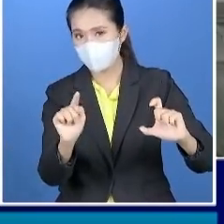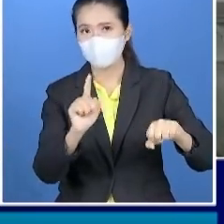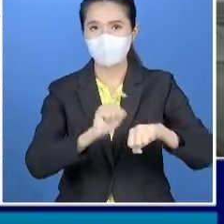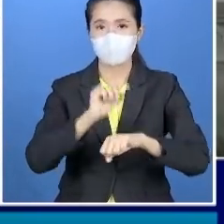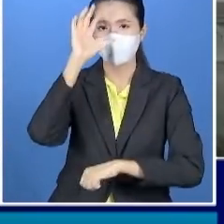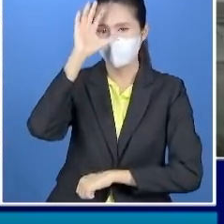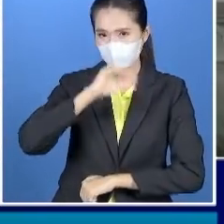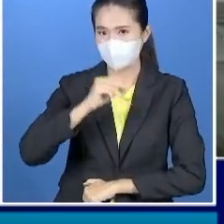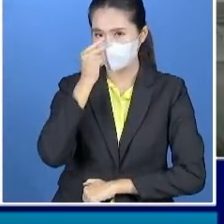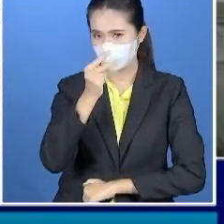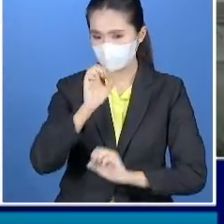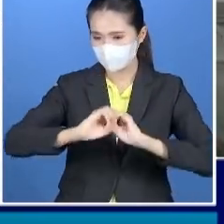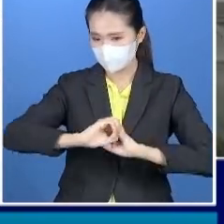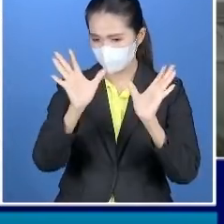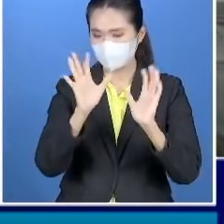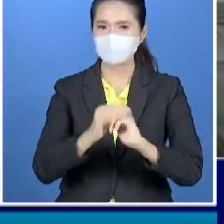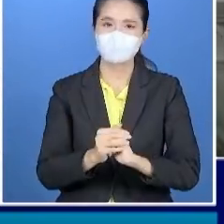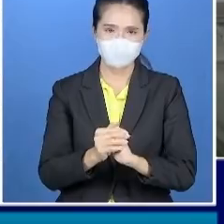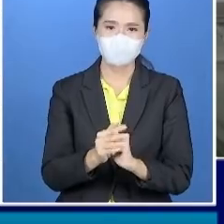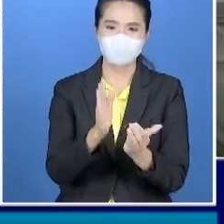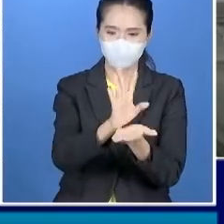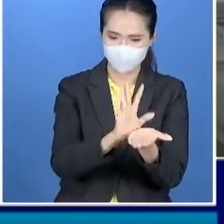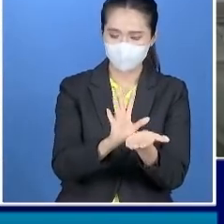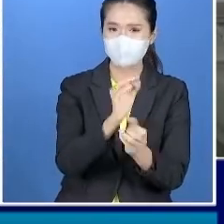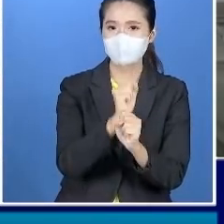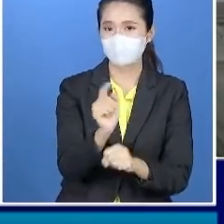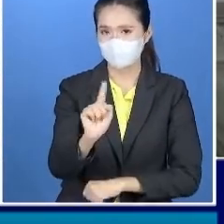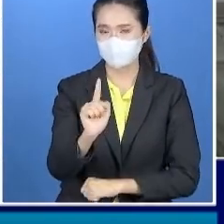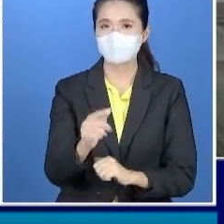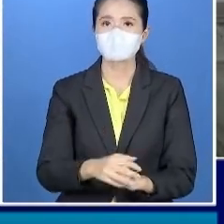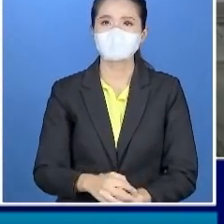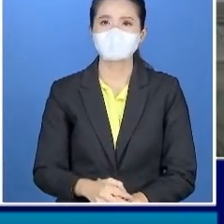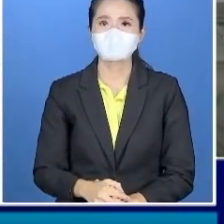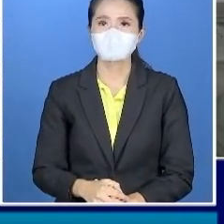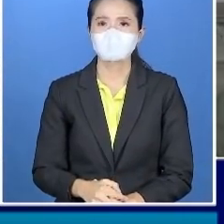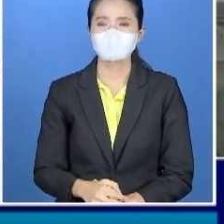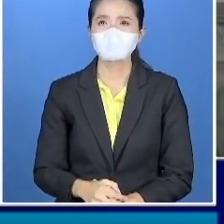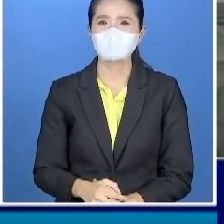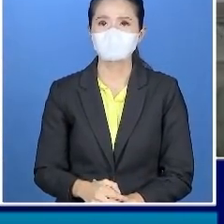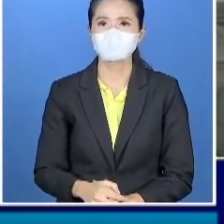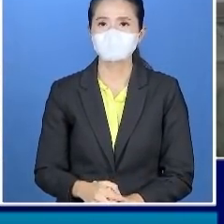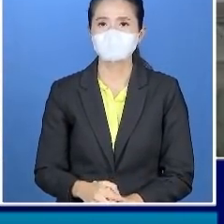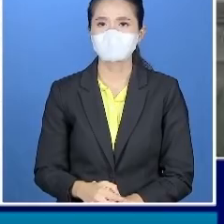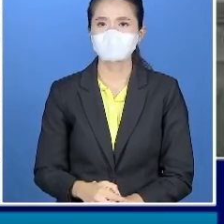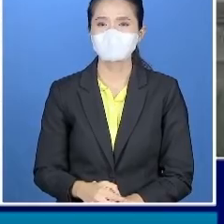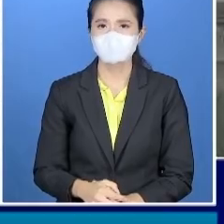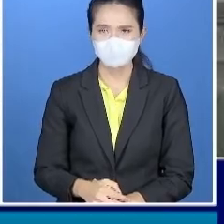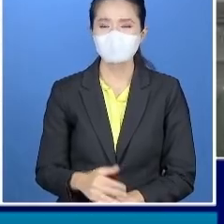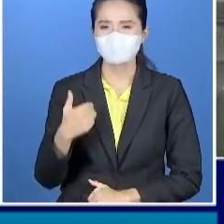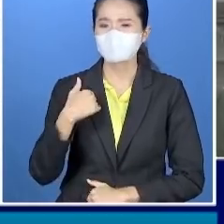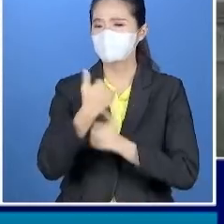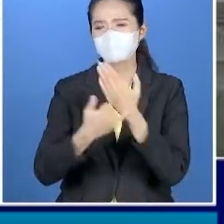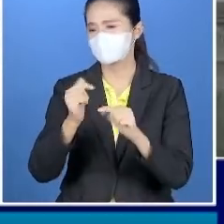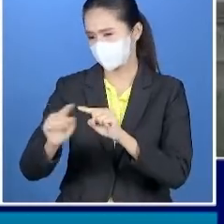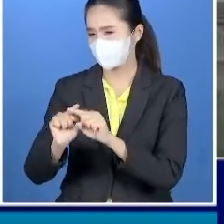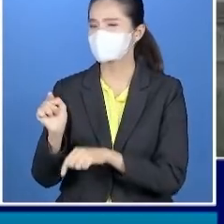ากลางคืนเราเห็นได้ชัดขึ้นว่าคนบนเรือทำอะไรนะครับเอาเป็นว่าคือเอาหลายประเทศ